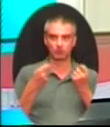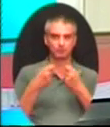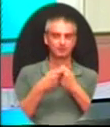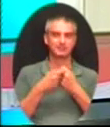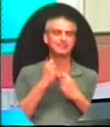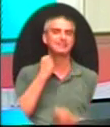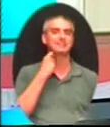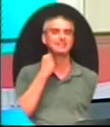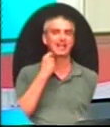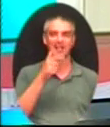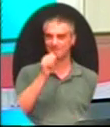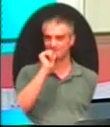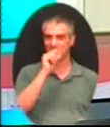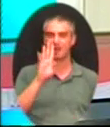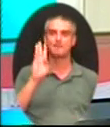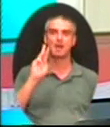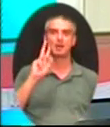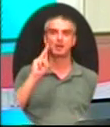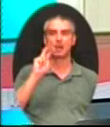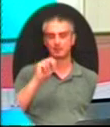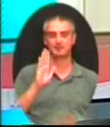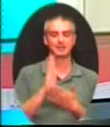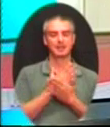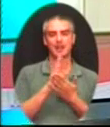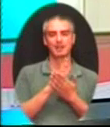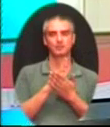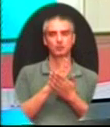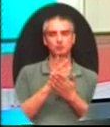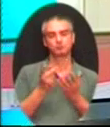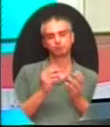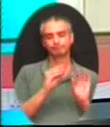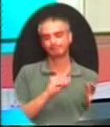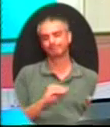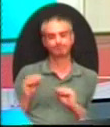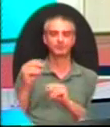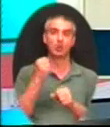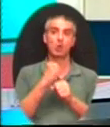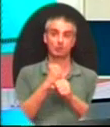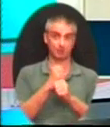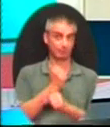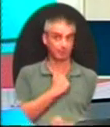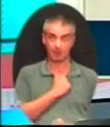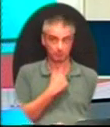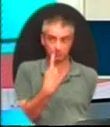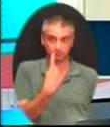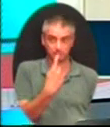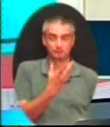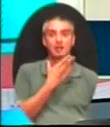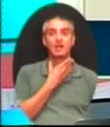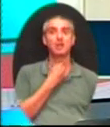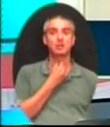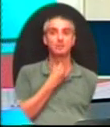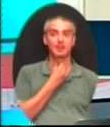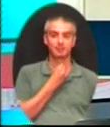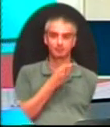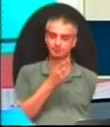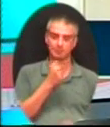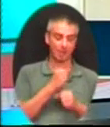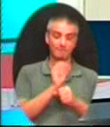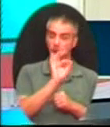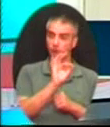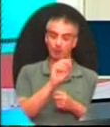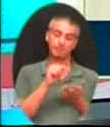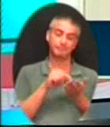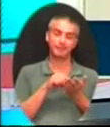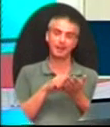לעקבי ברקן, שם החליטו להעביר עובדים ממוצא, דתיים צריך לומר, ממוצא אתיופי מעבודתם,